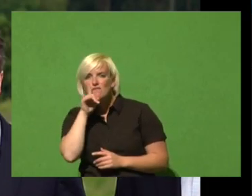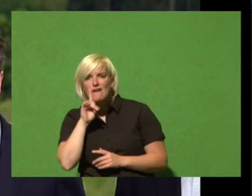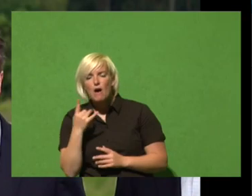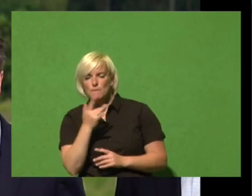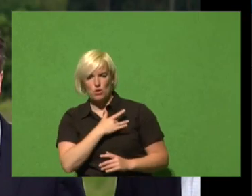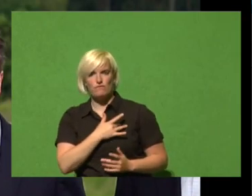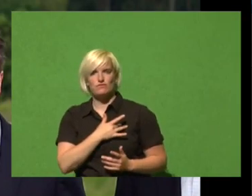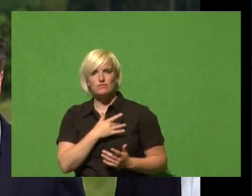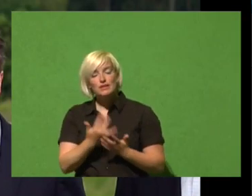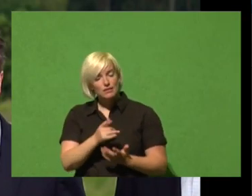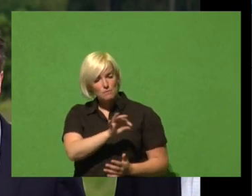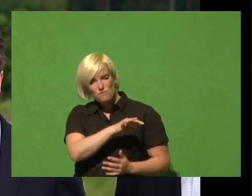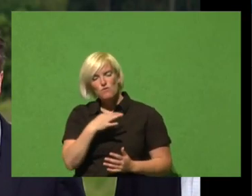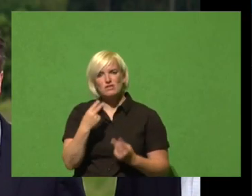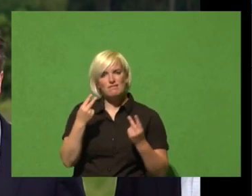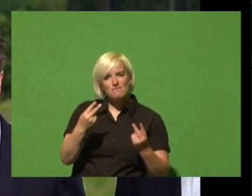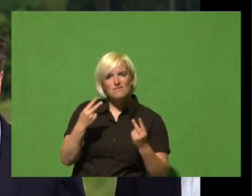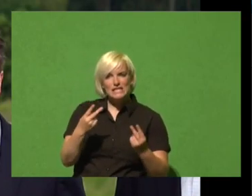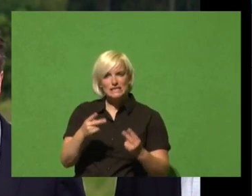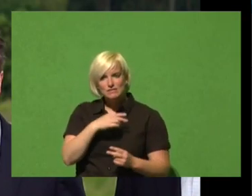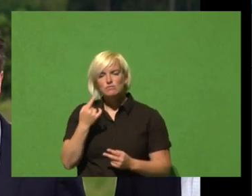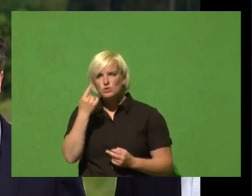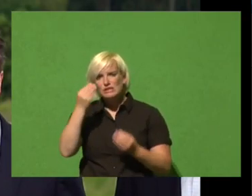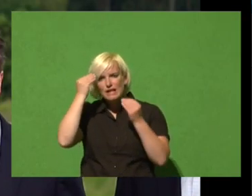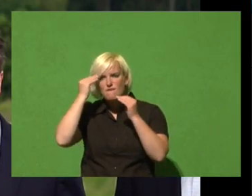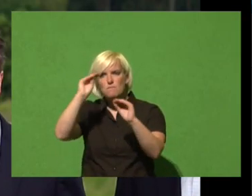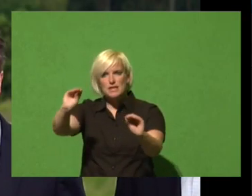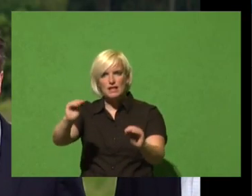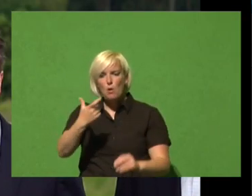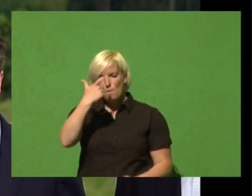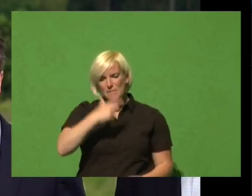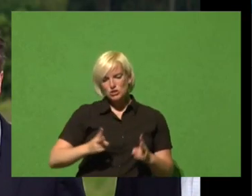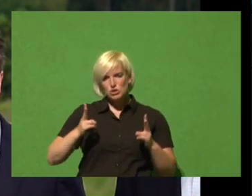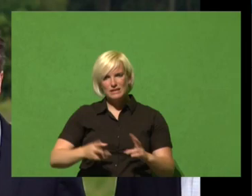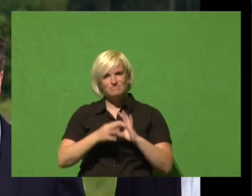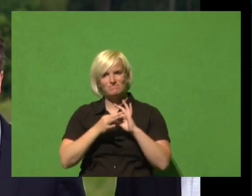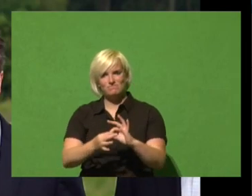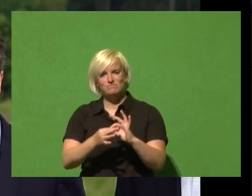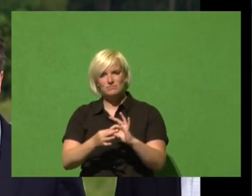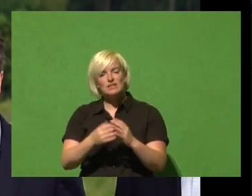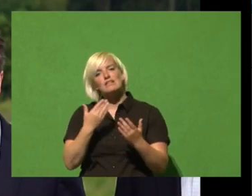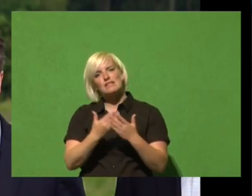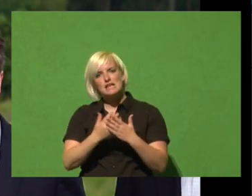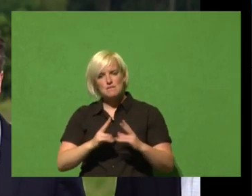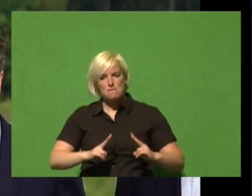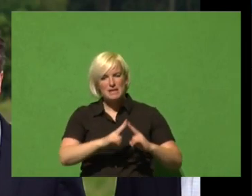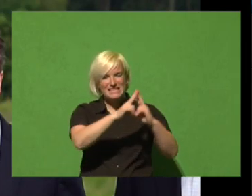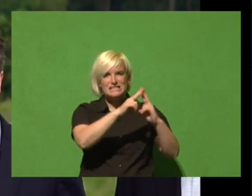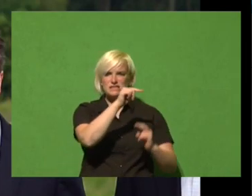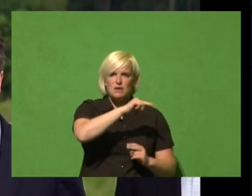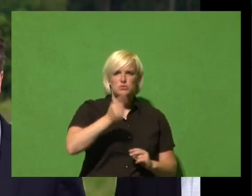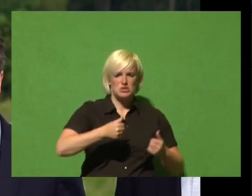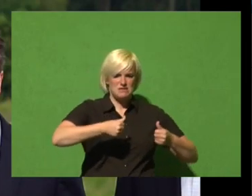ganz klar machen, dass es für uns auch eine Frage von ganz grundsätzlichen Menschenrechten ist und dass wir deshalb in Paris Druck auf